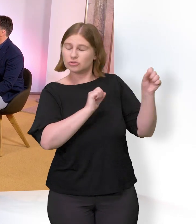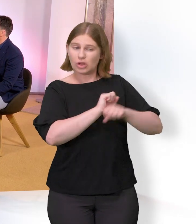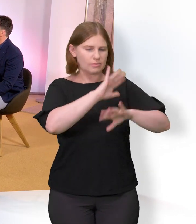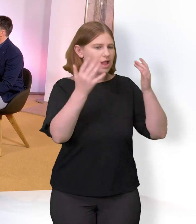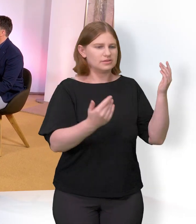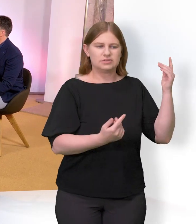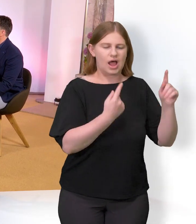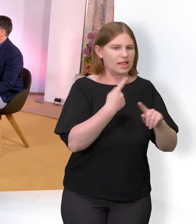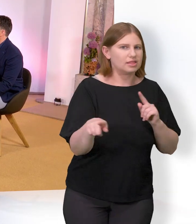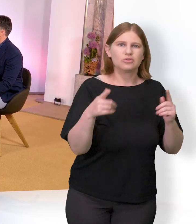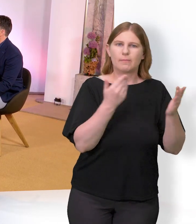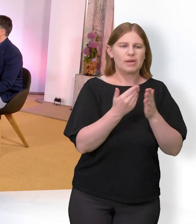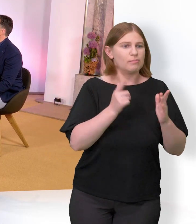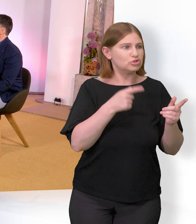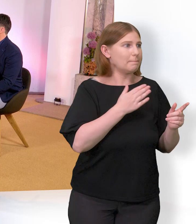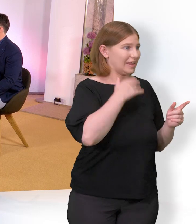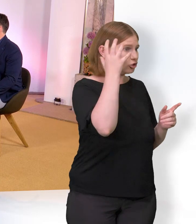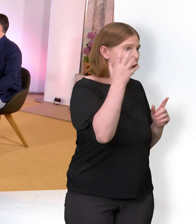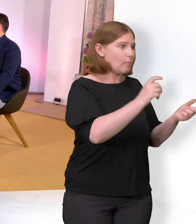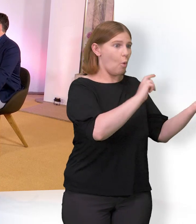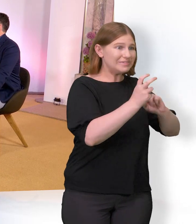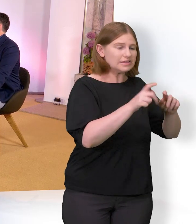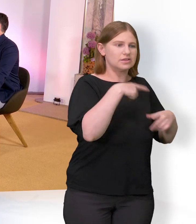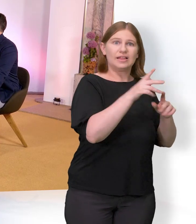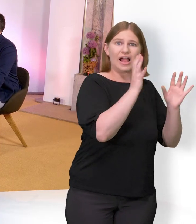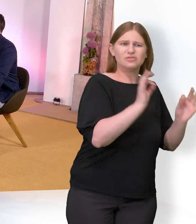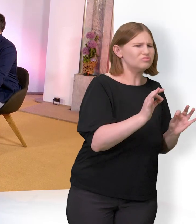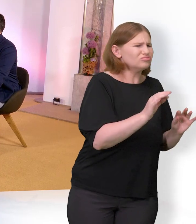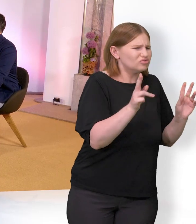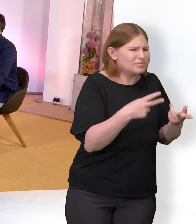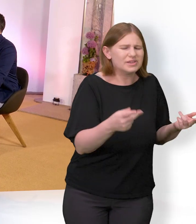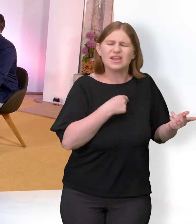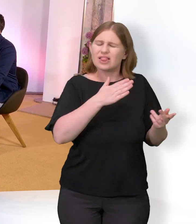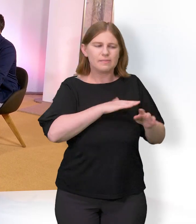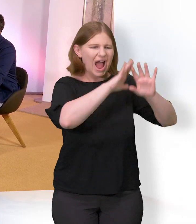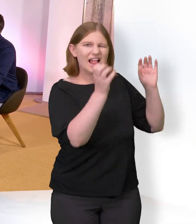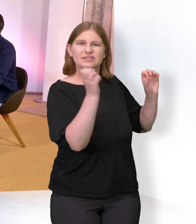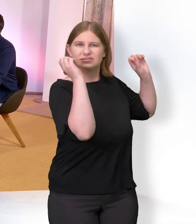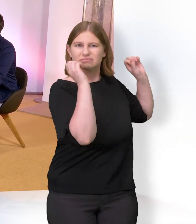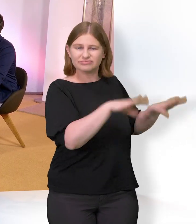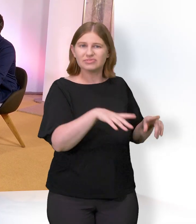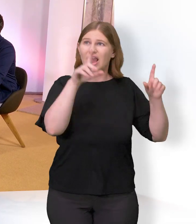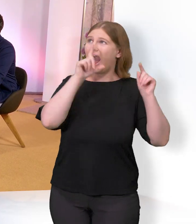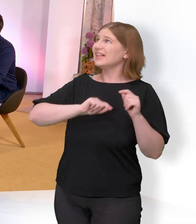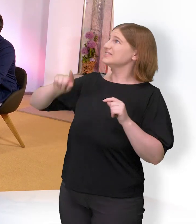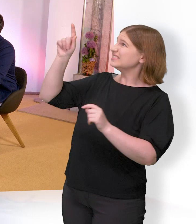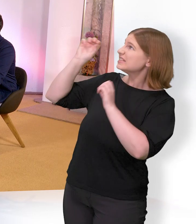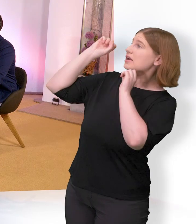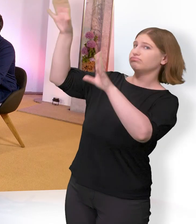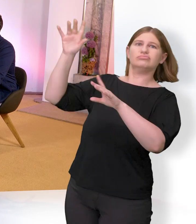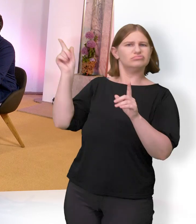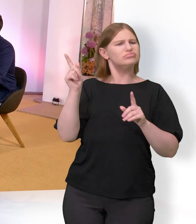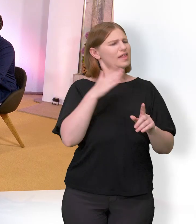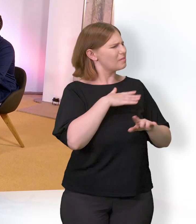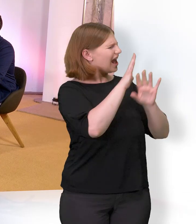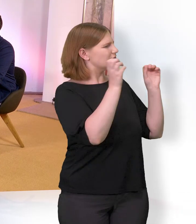gut. Oder ich muss meine Träume verwirklichen, dann wird alles gut. Aber ich singe da, lieber gebe ich das alles her, als ihn zu verlieren.